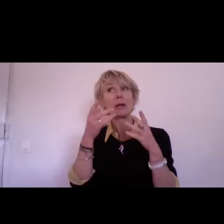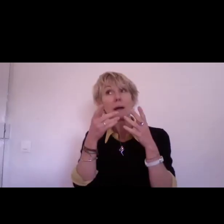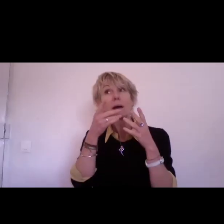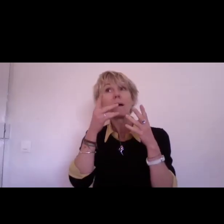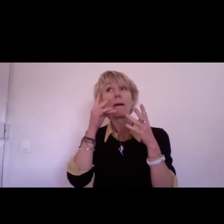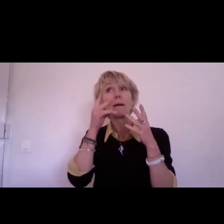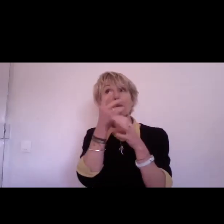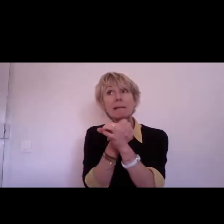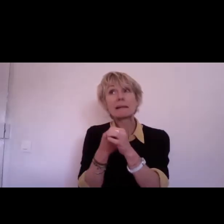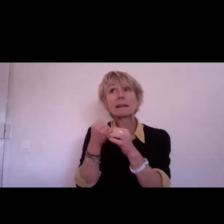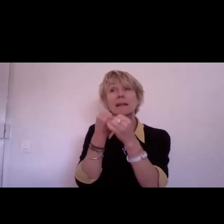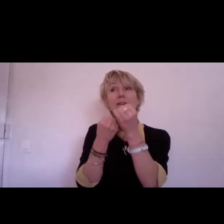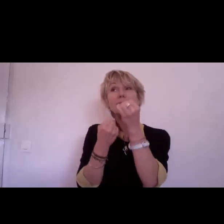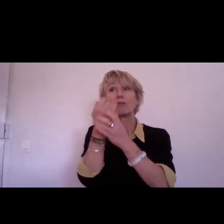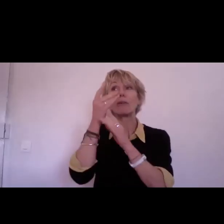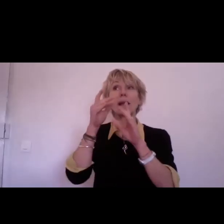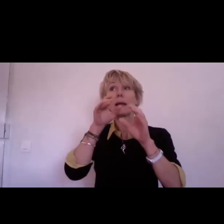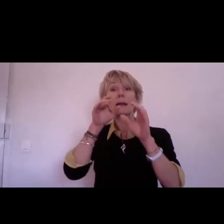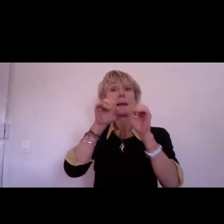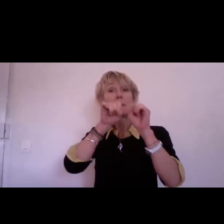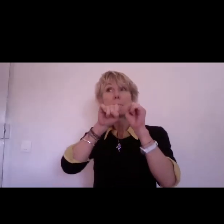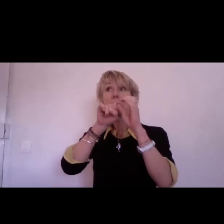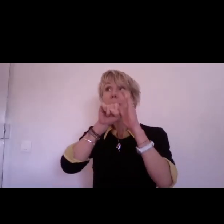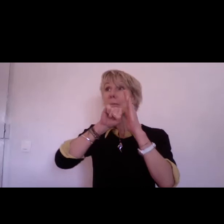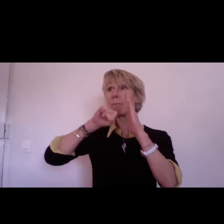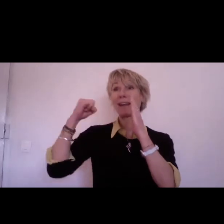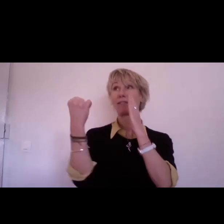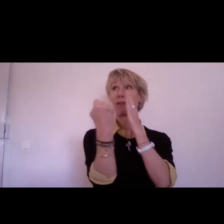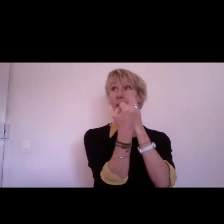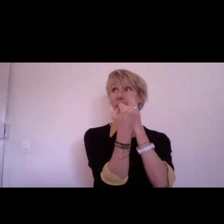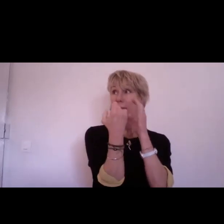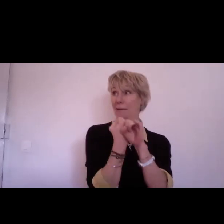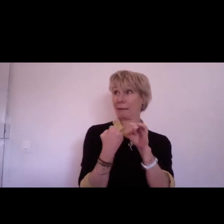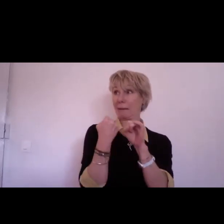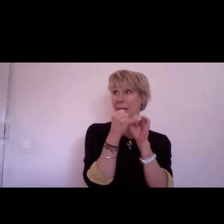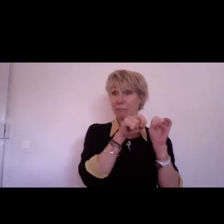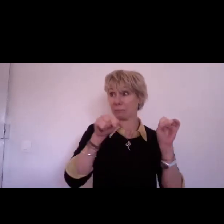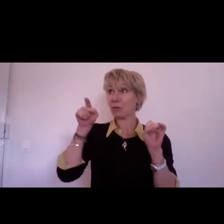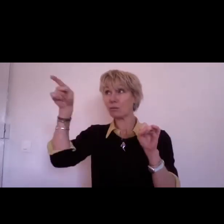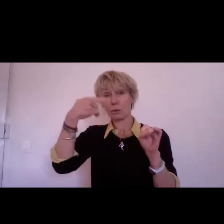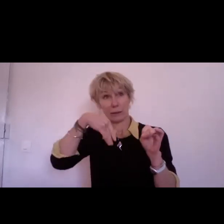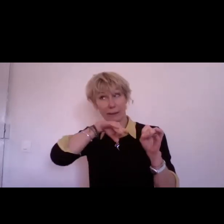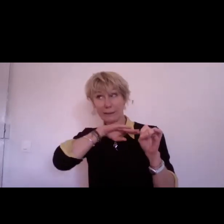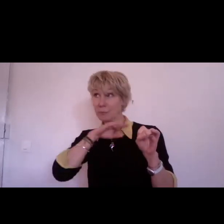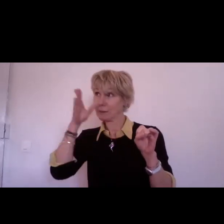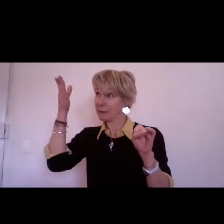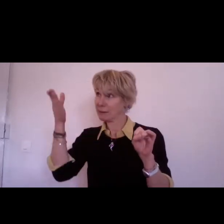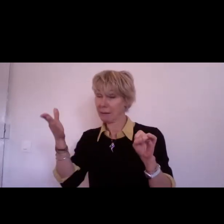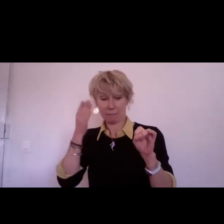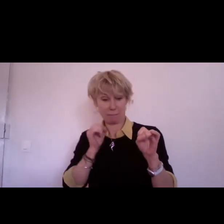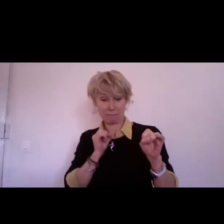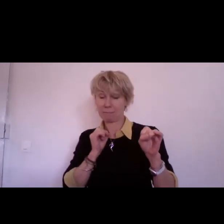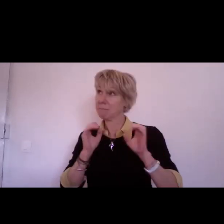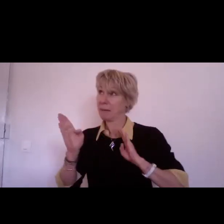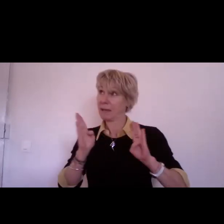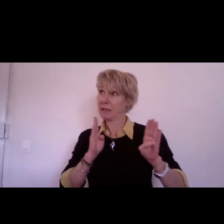qui ont été mises en place. Avec vous, Marie-Joseph Béranger, vous êtes chargée de médiation culturelle pour les publics adultes et handicapés au Musée d'art